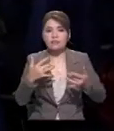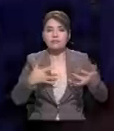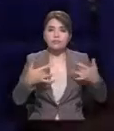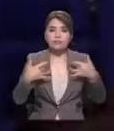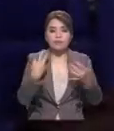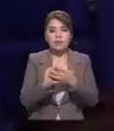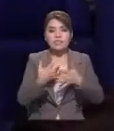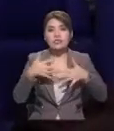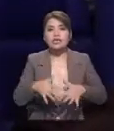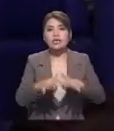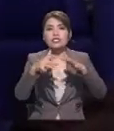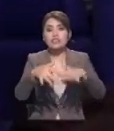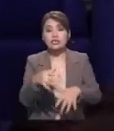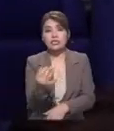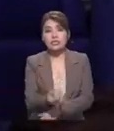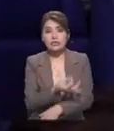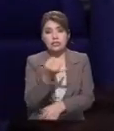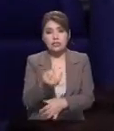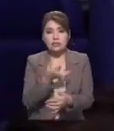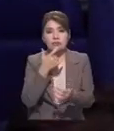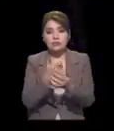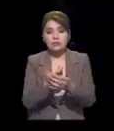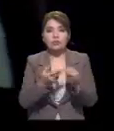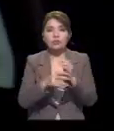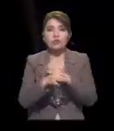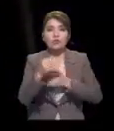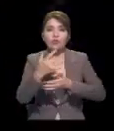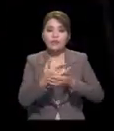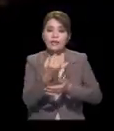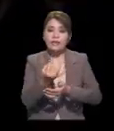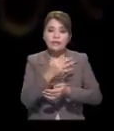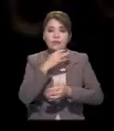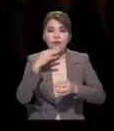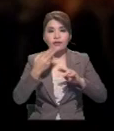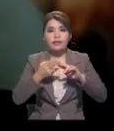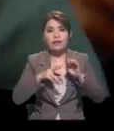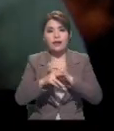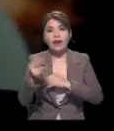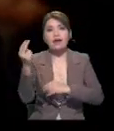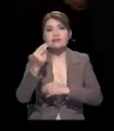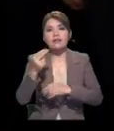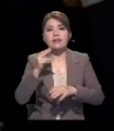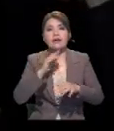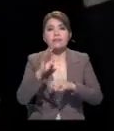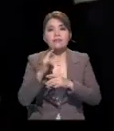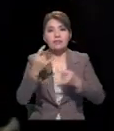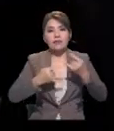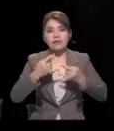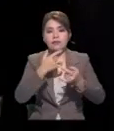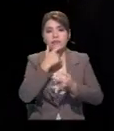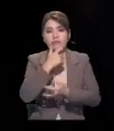күштеріне деген қызығушылығын арттыратына сенімді. Штырманға толы сериалды қазан айында Астана арнасынан көре аласыздар.